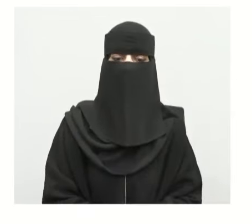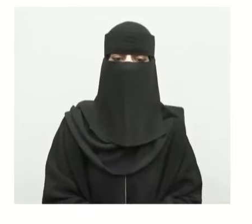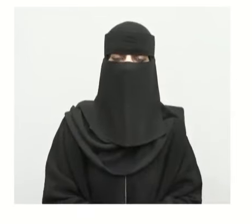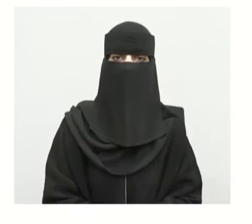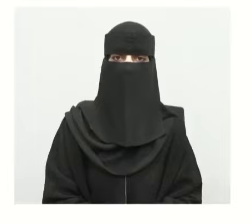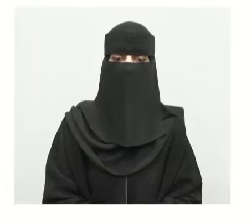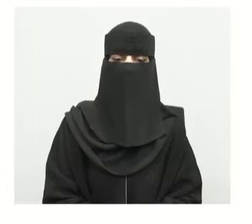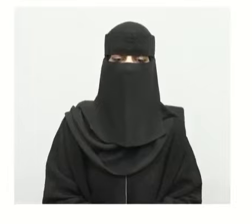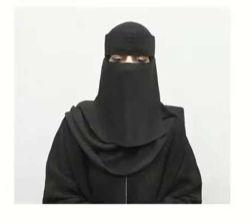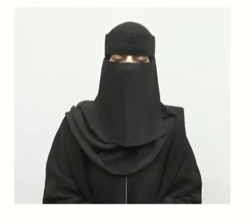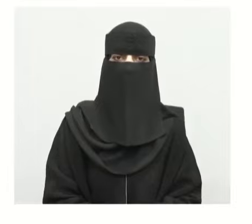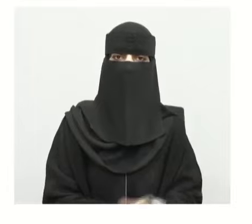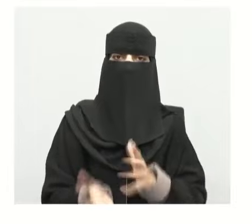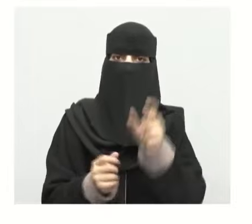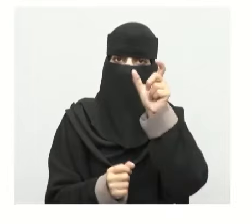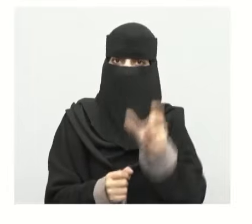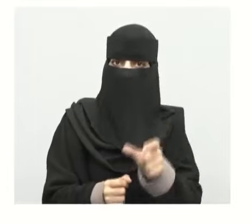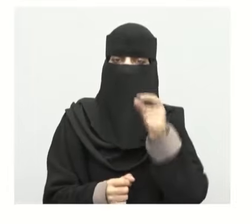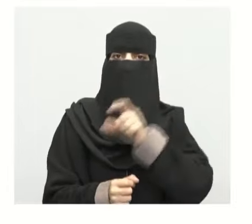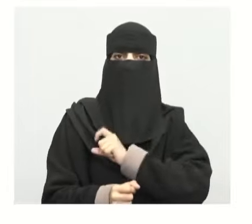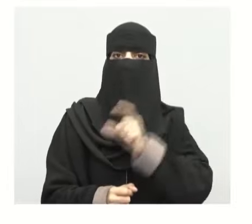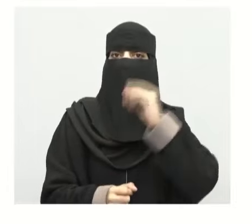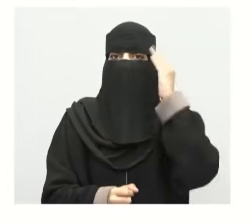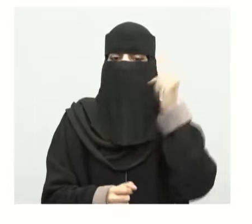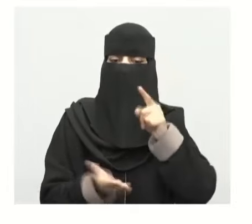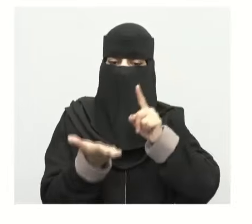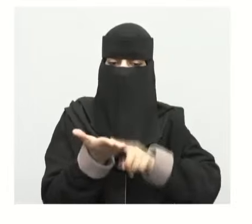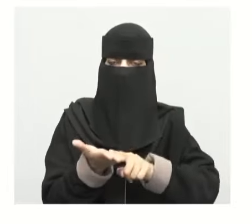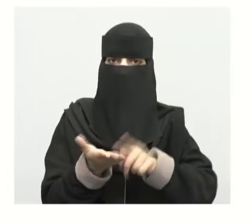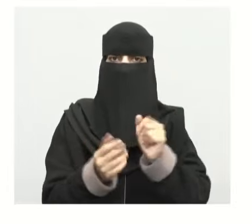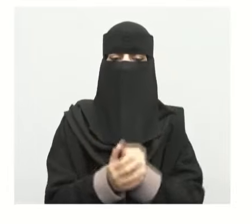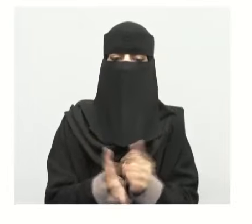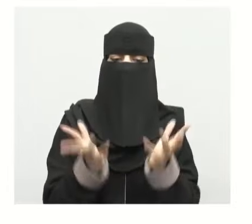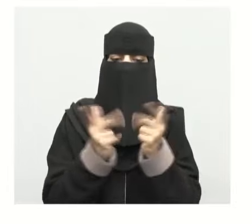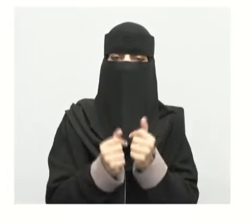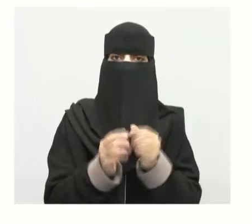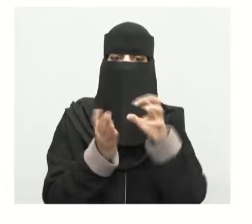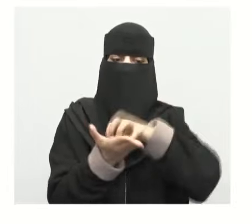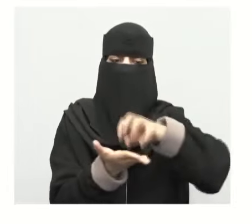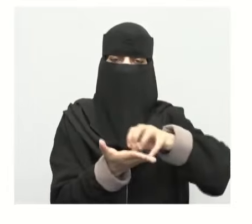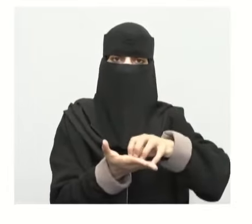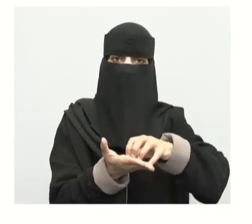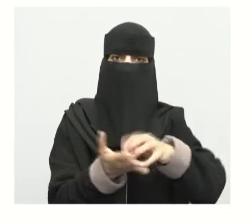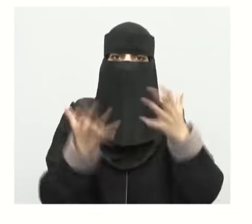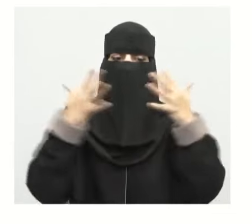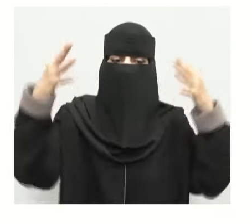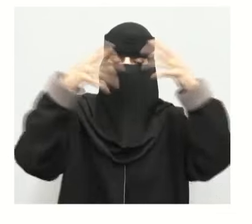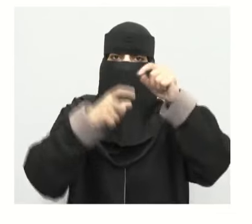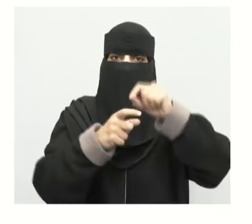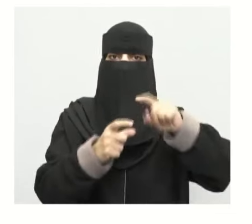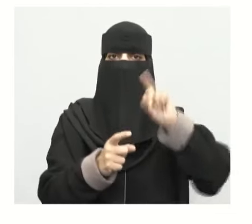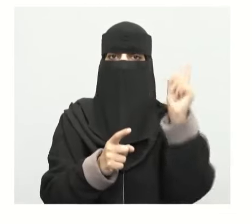المناخ يتوقع من الطالب والطالبه ان يعدد اهم المناطق المناخيه